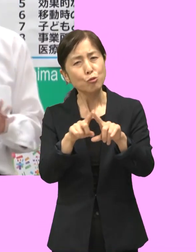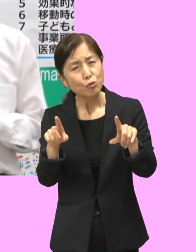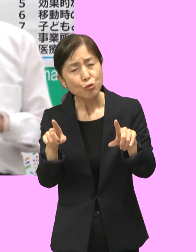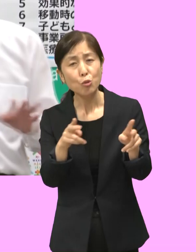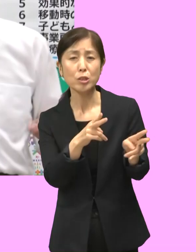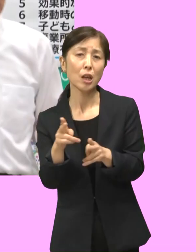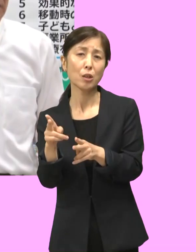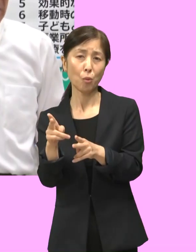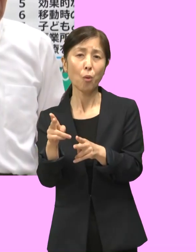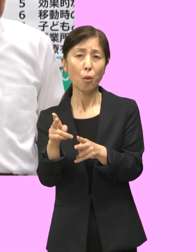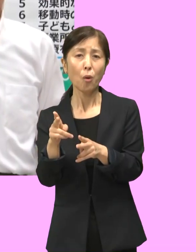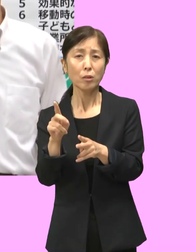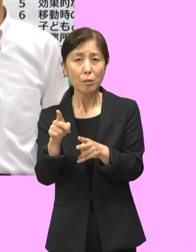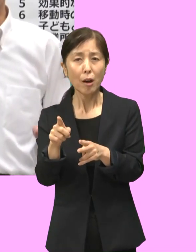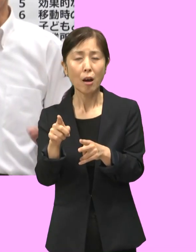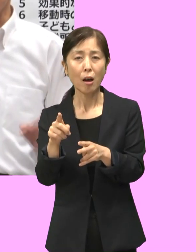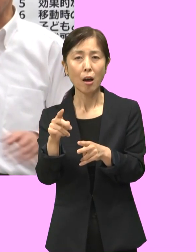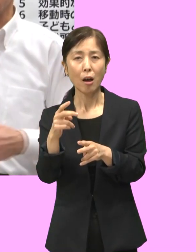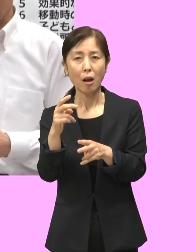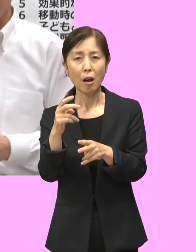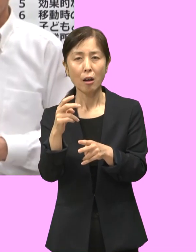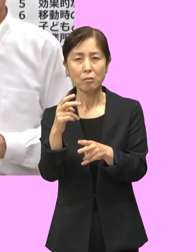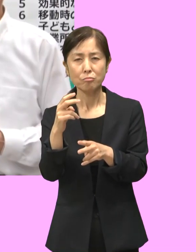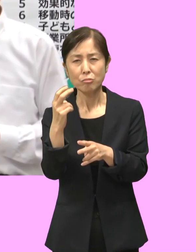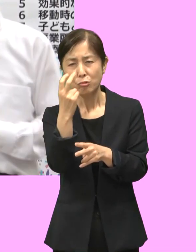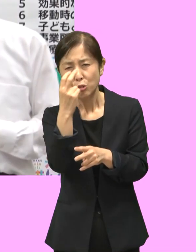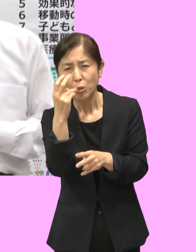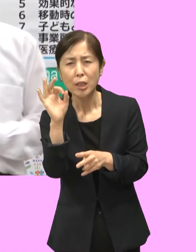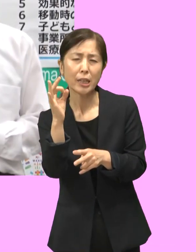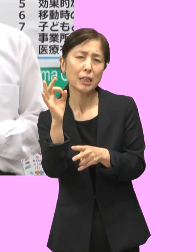では調査費の段階までしか実は